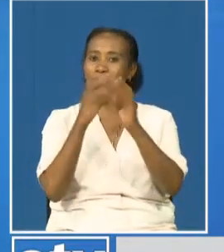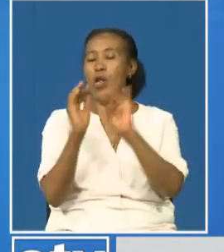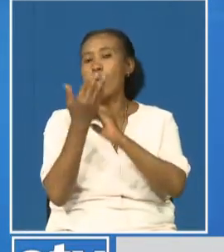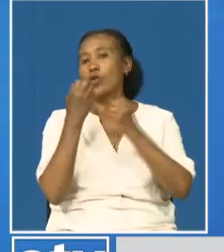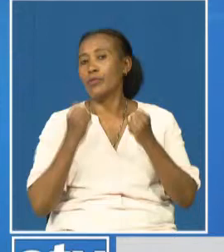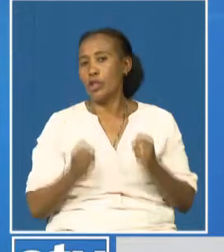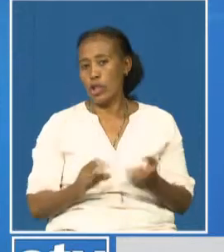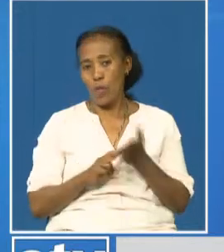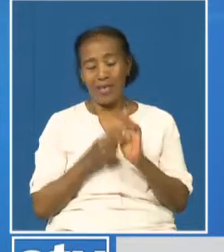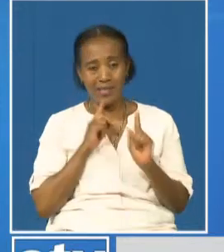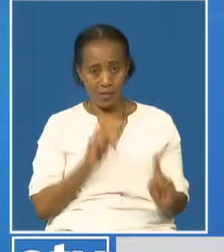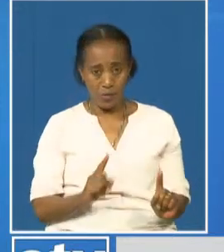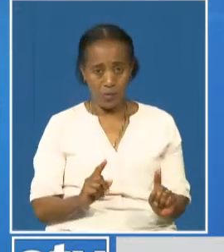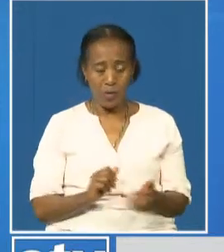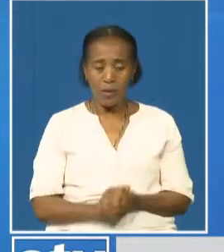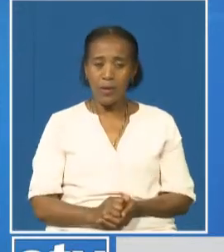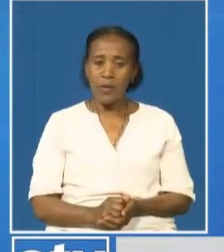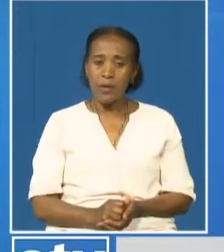ሊሆን የሚችለው ማለት ነው።